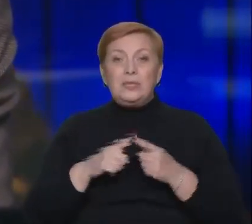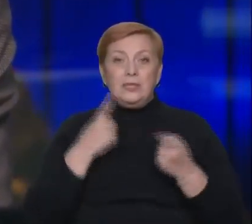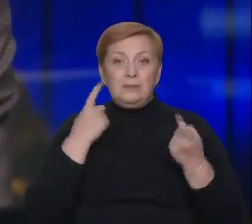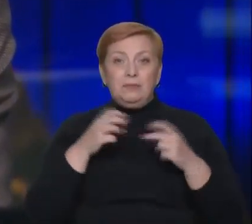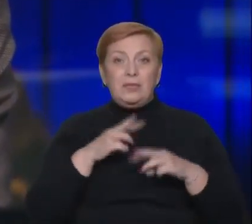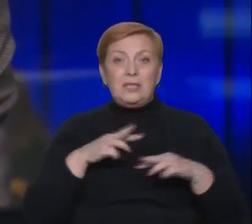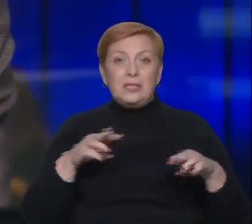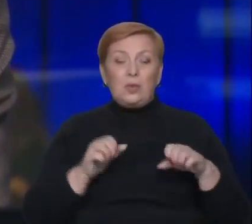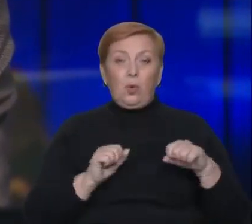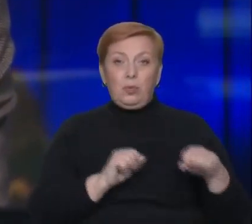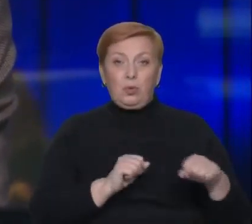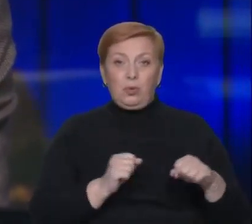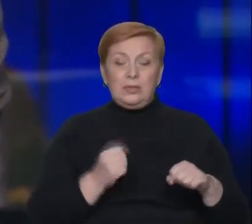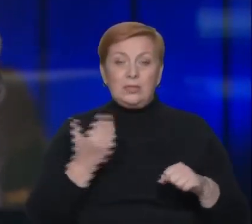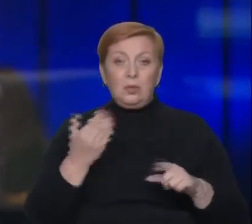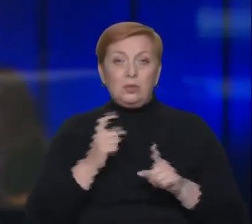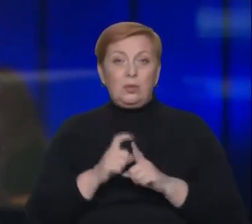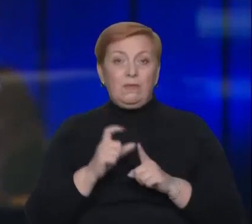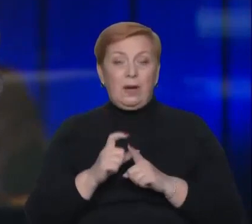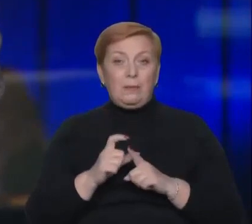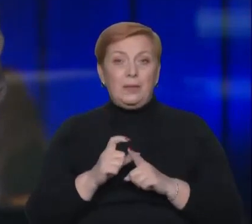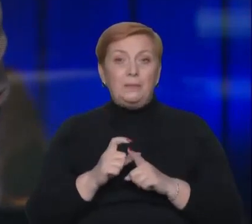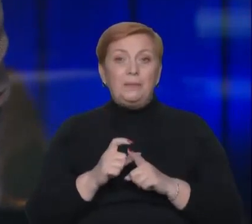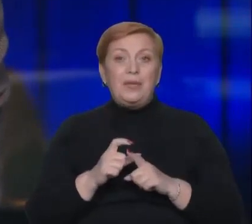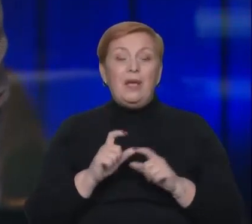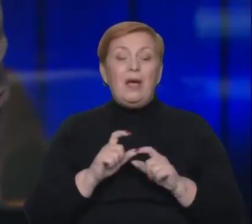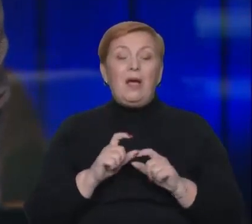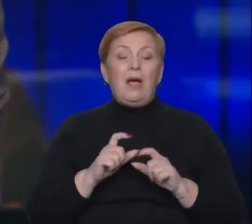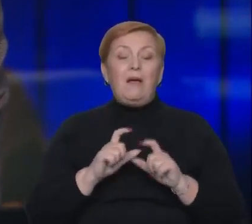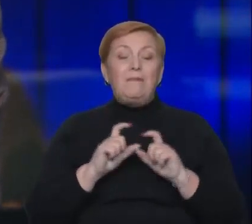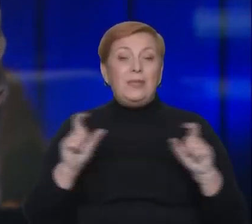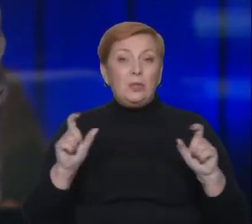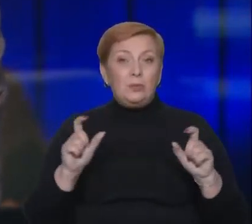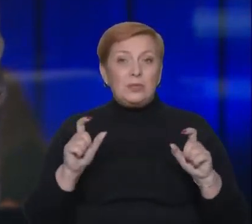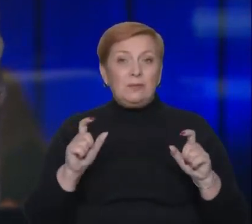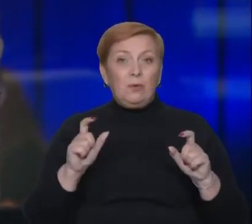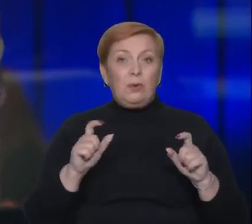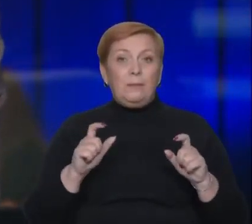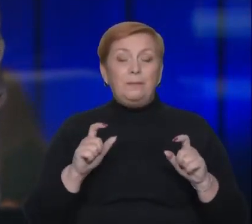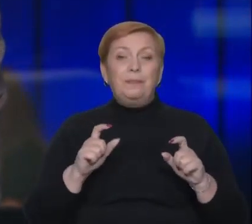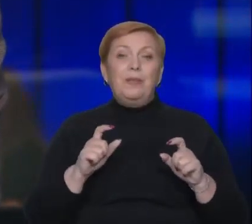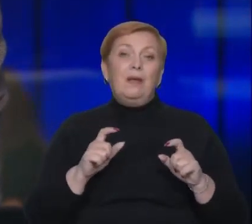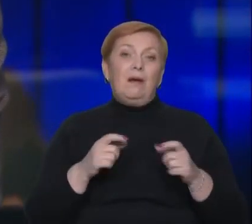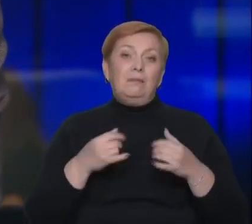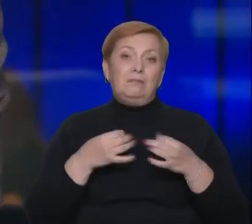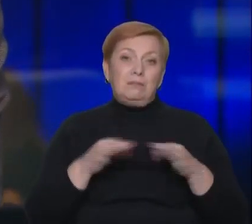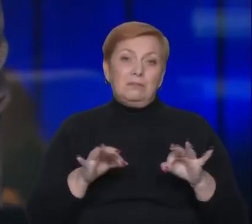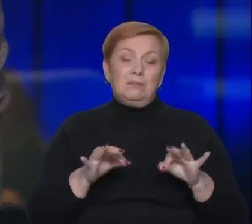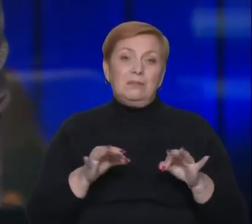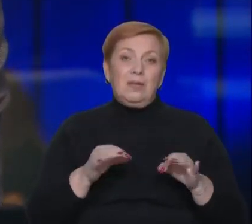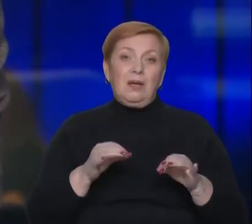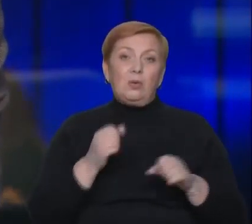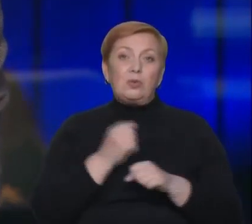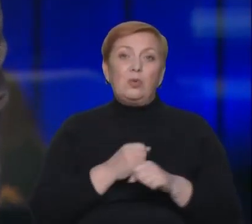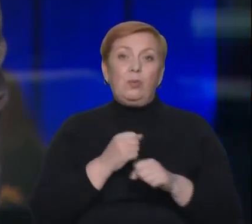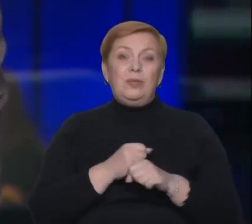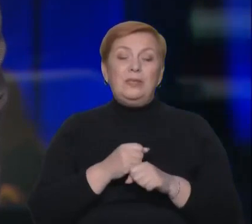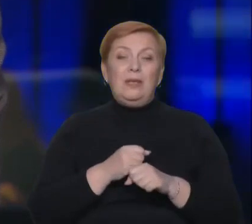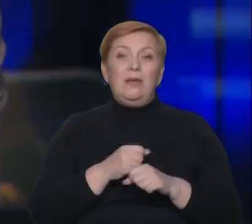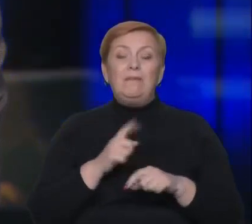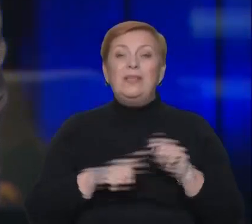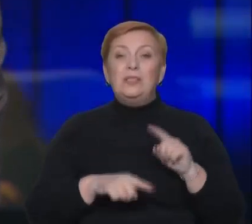За його словами, відомство завершило тестування засобів радіоперешкод, розроблених вітчизняними підприємствами. Вони підтвердили